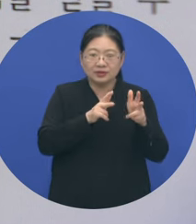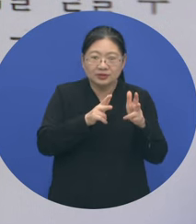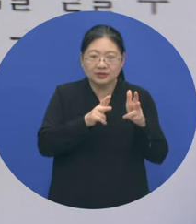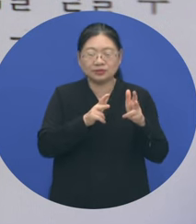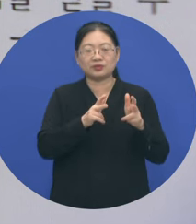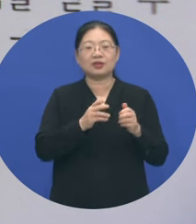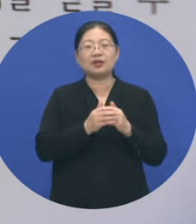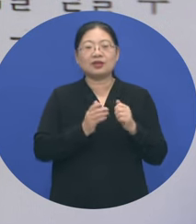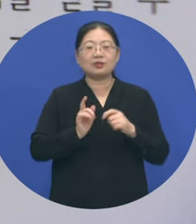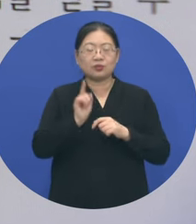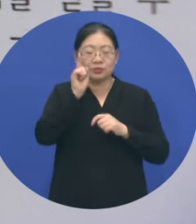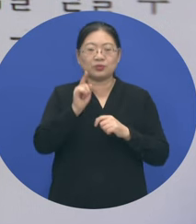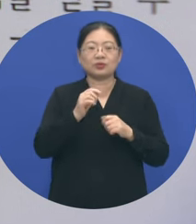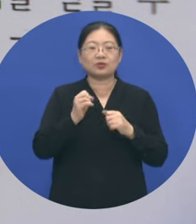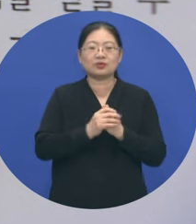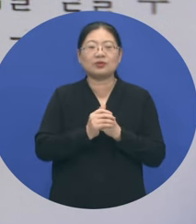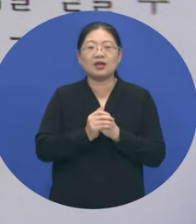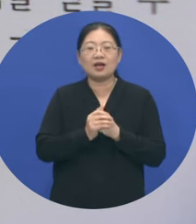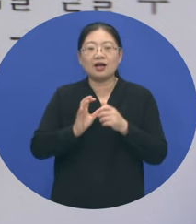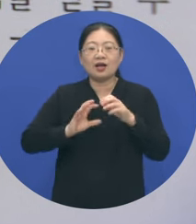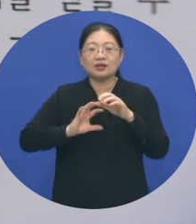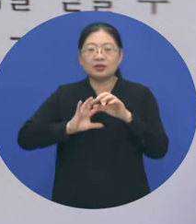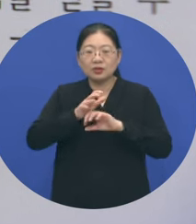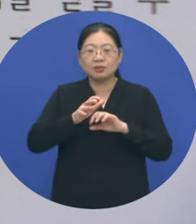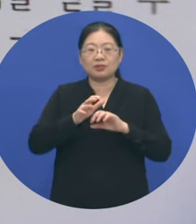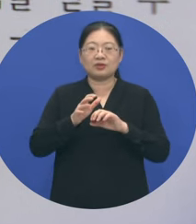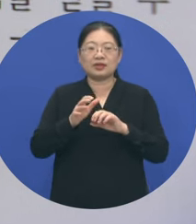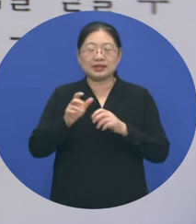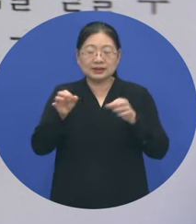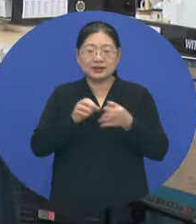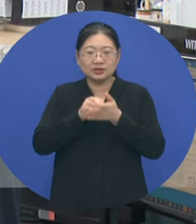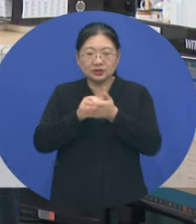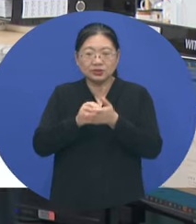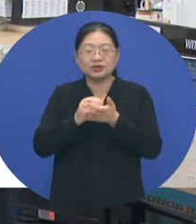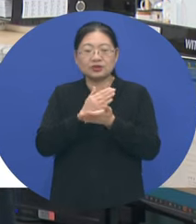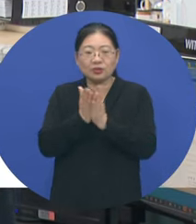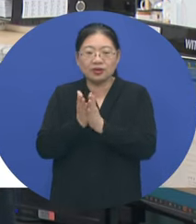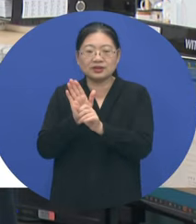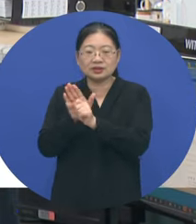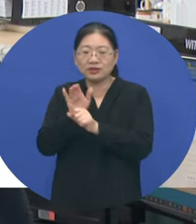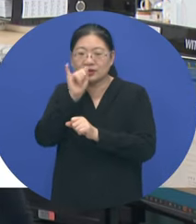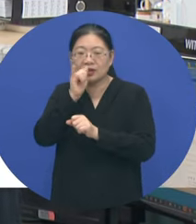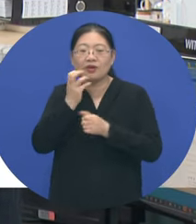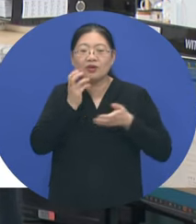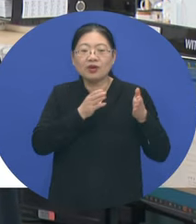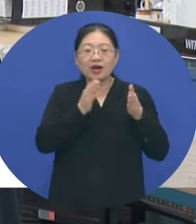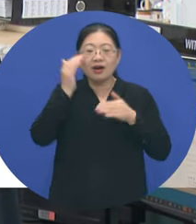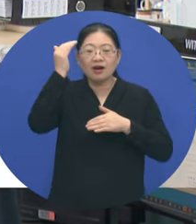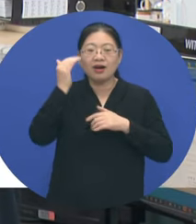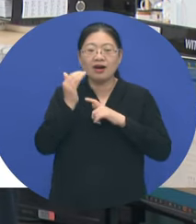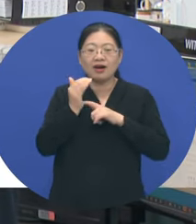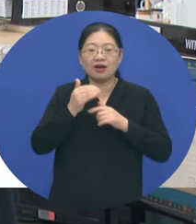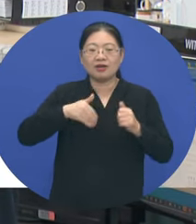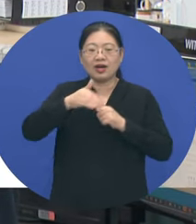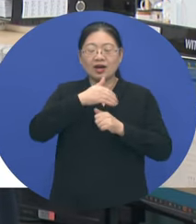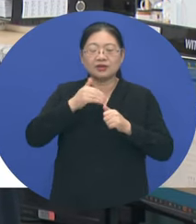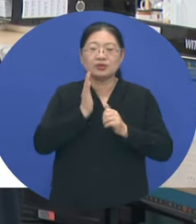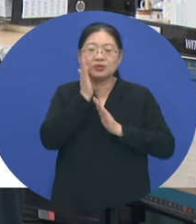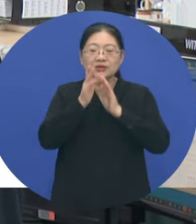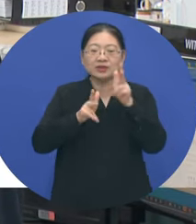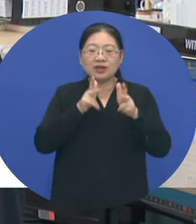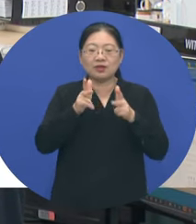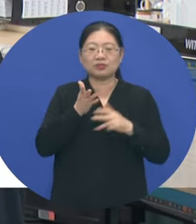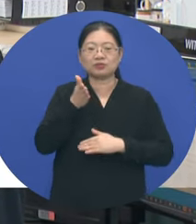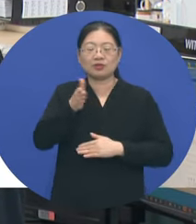고도화 글로벌 시장 진출 투자유치 지원 등을 받게 됩니다 경기도는 대한민국에서 환경 산업 분야라는